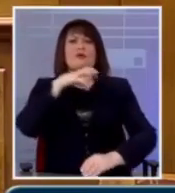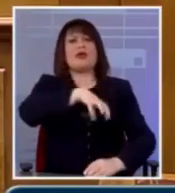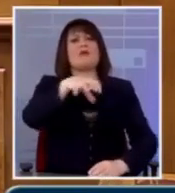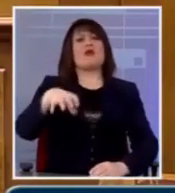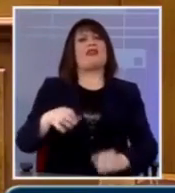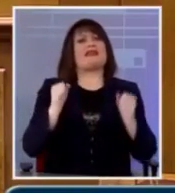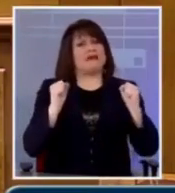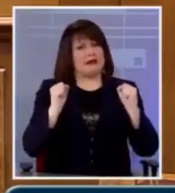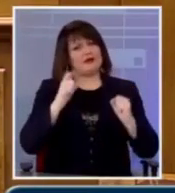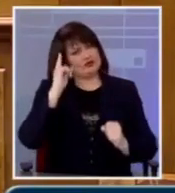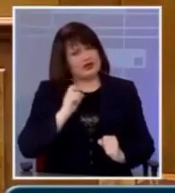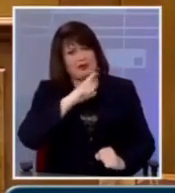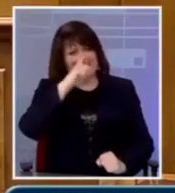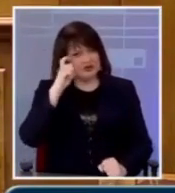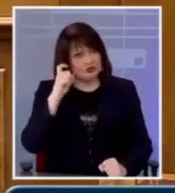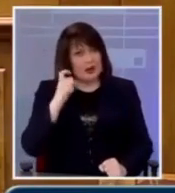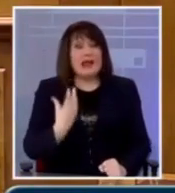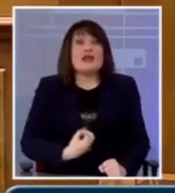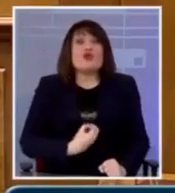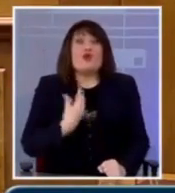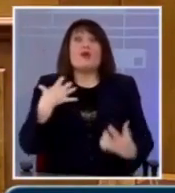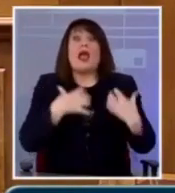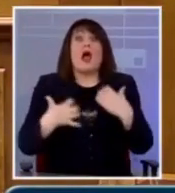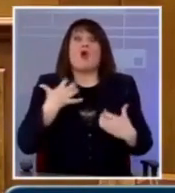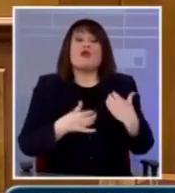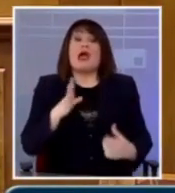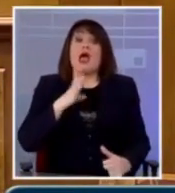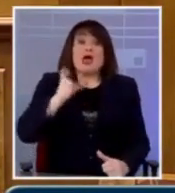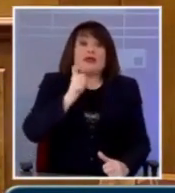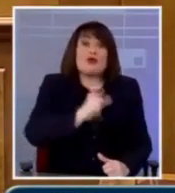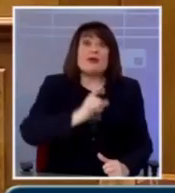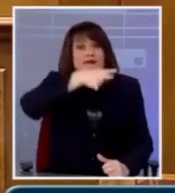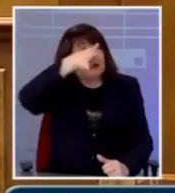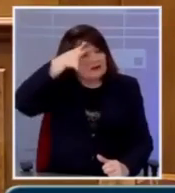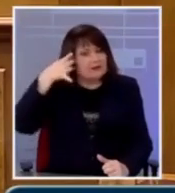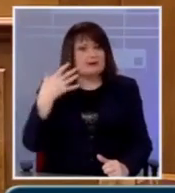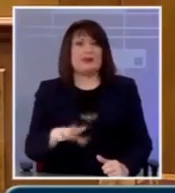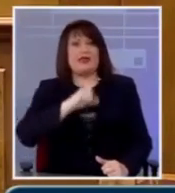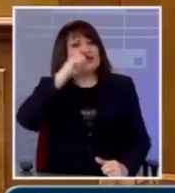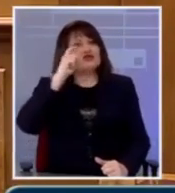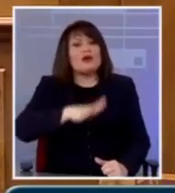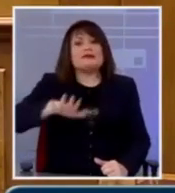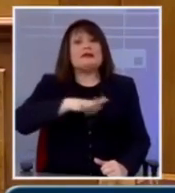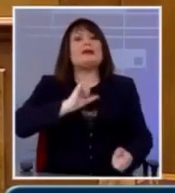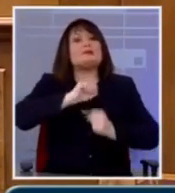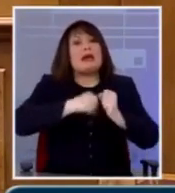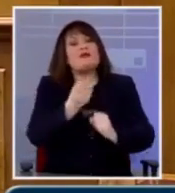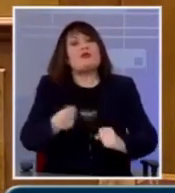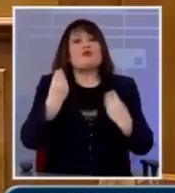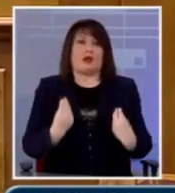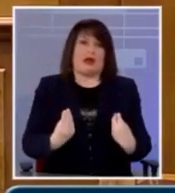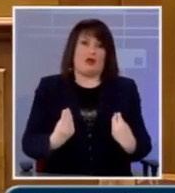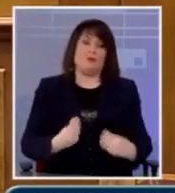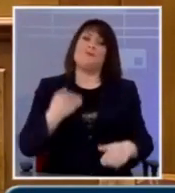υγείας. Έχουμε νιώσει την αγωνία των ανθρώπων που μοχθούν κάτω από αντίξωες συνθήκες για το καλύτερο.